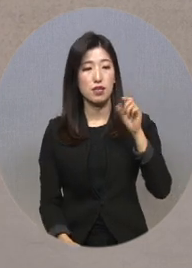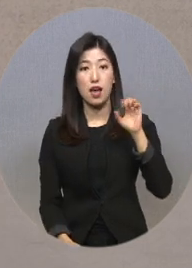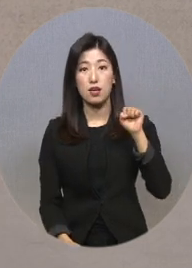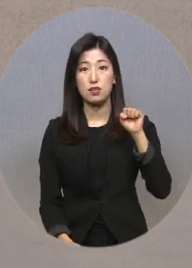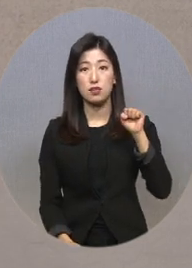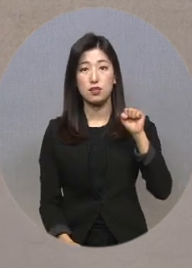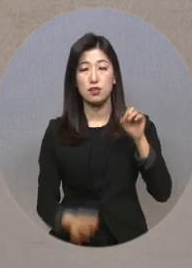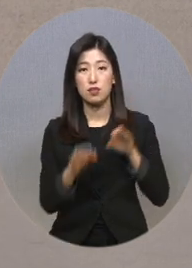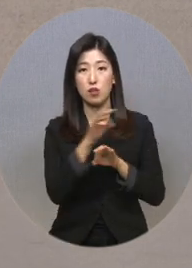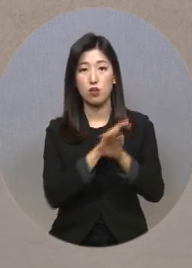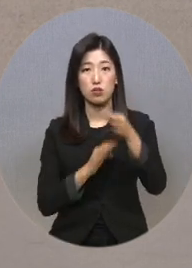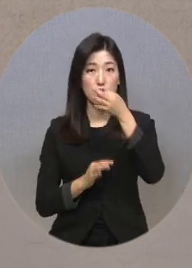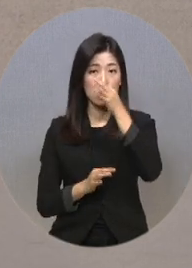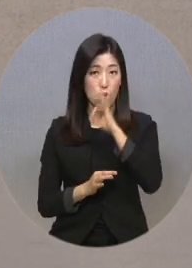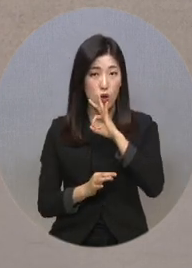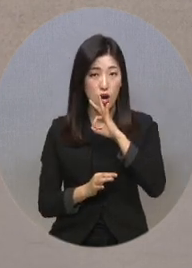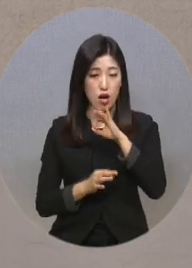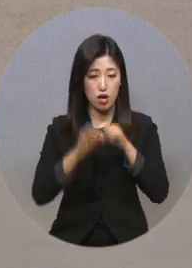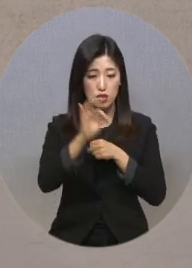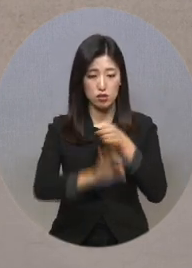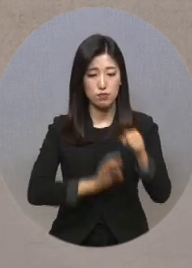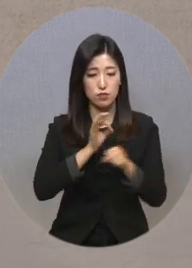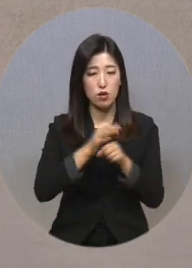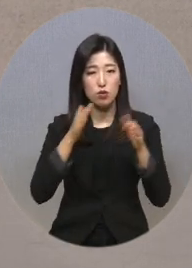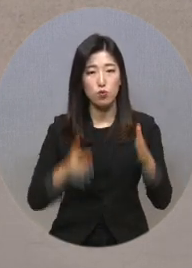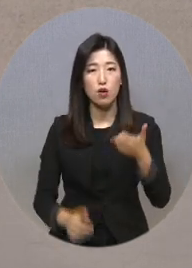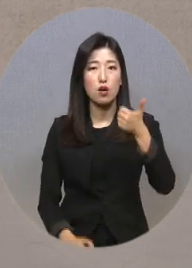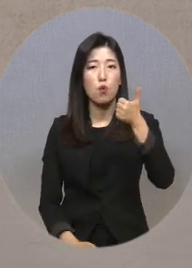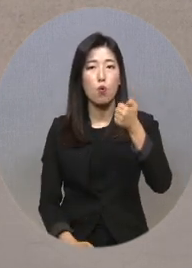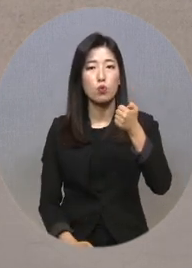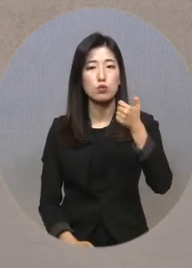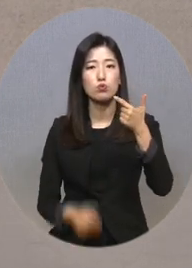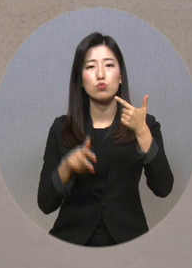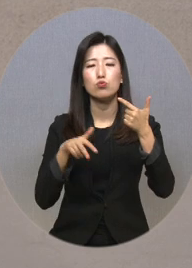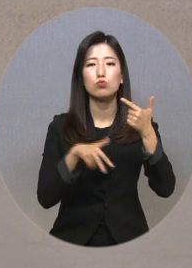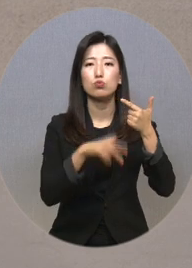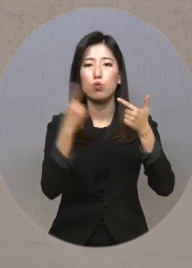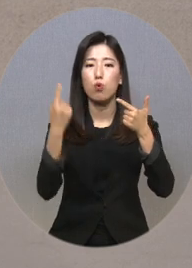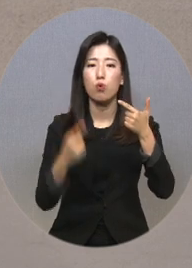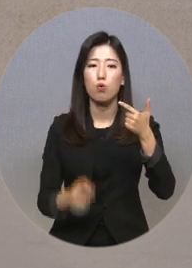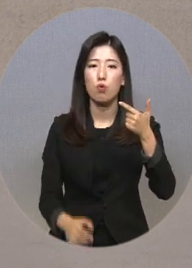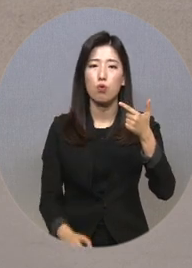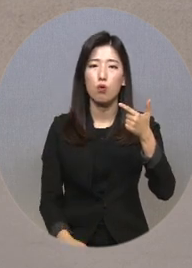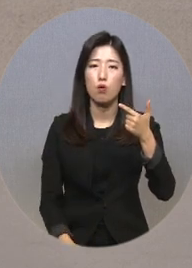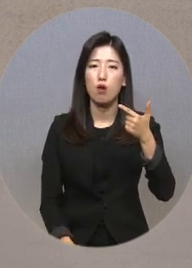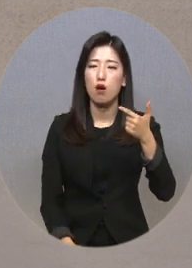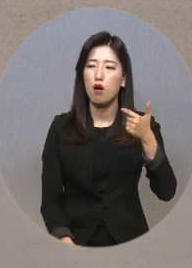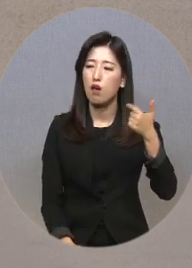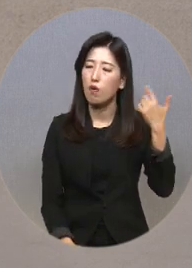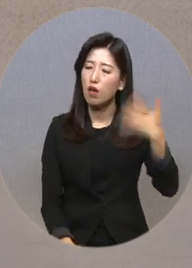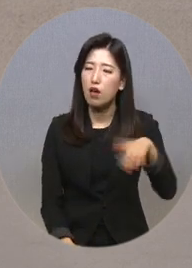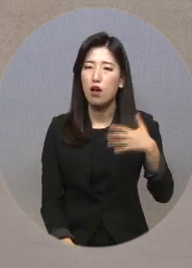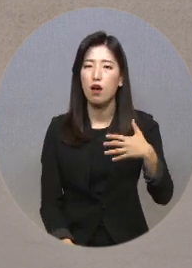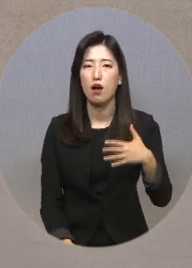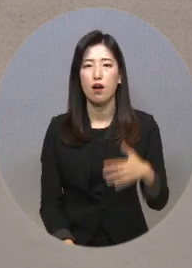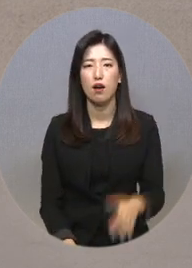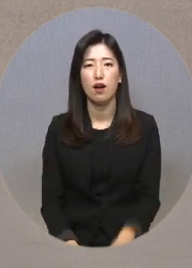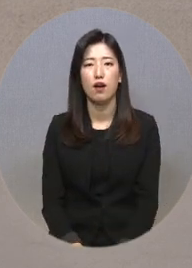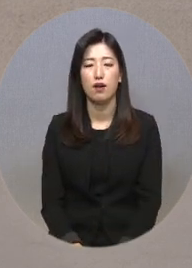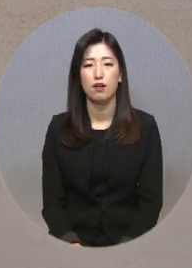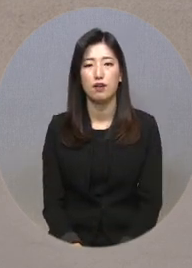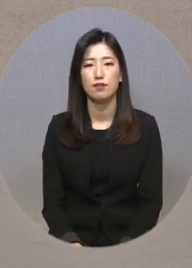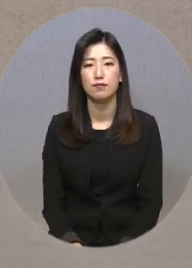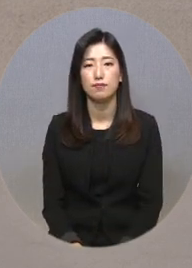효과는 10년간 56조나 된다고 합니다. 500억 불 정도가 되는 것이죠.